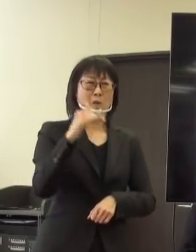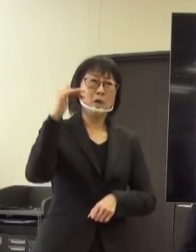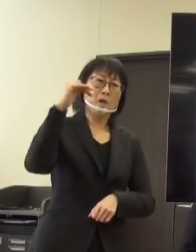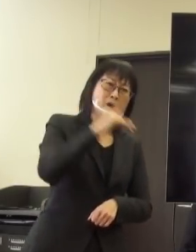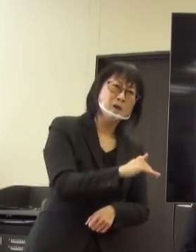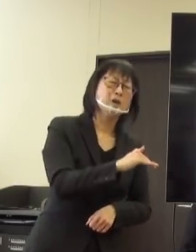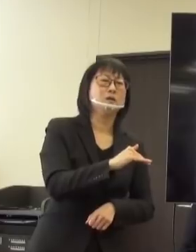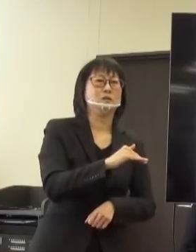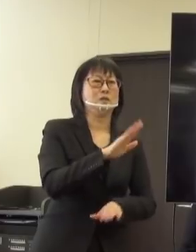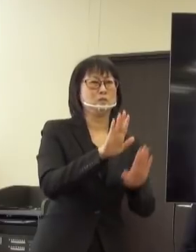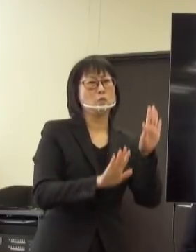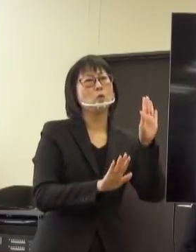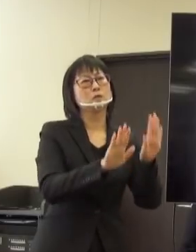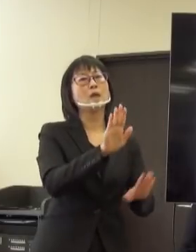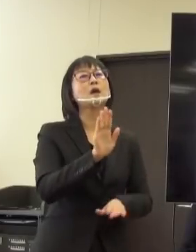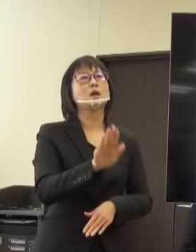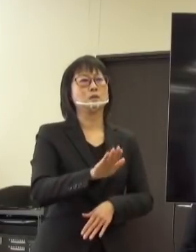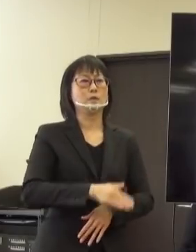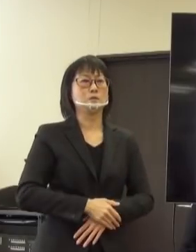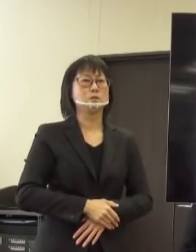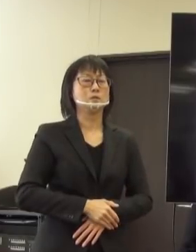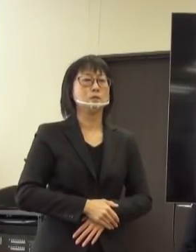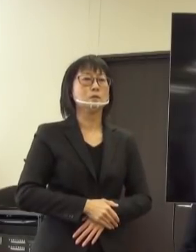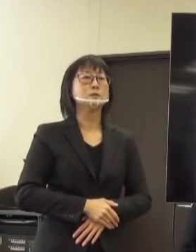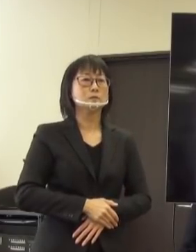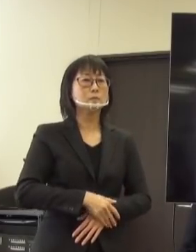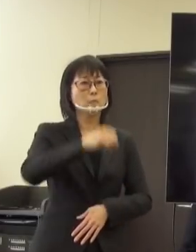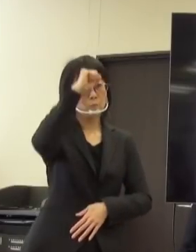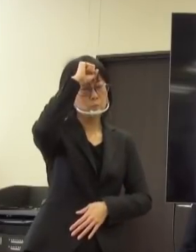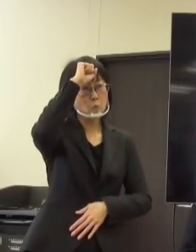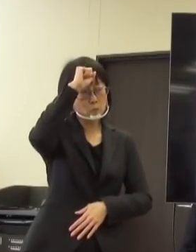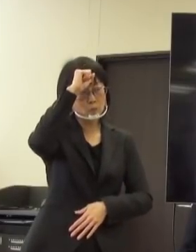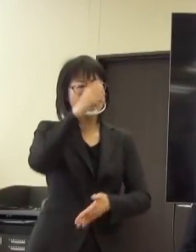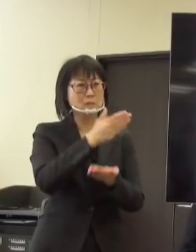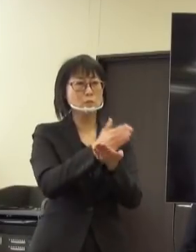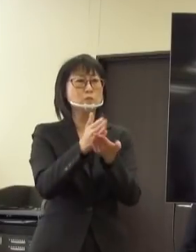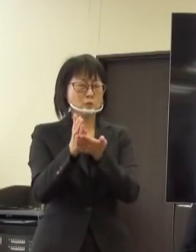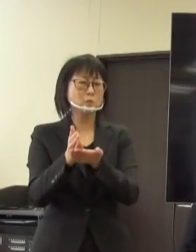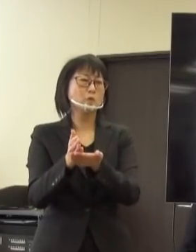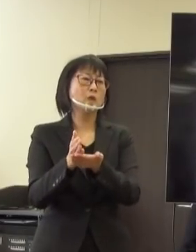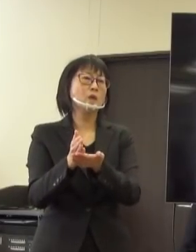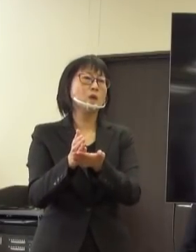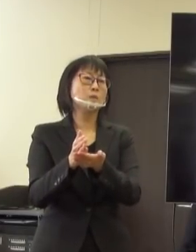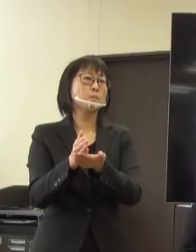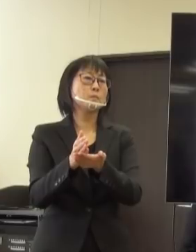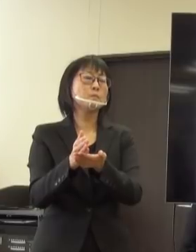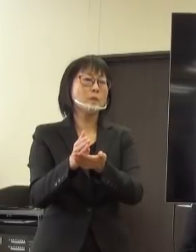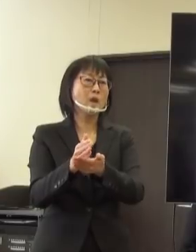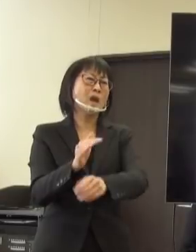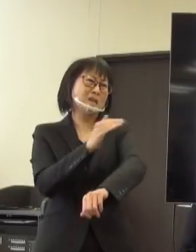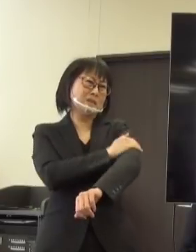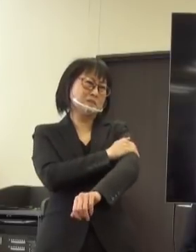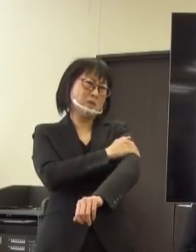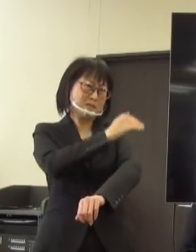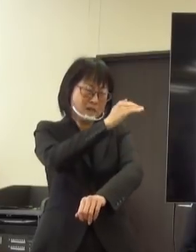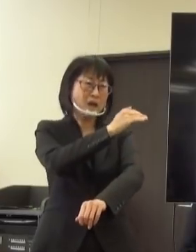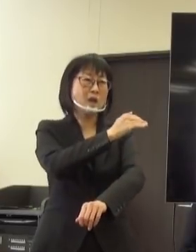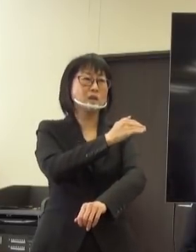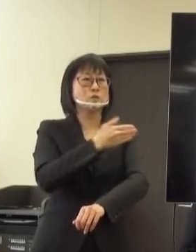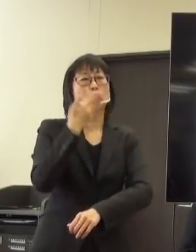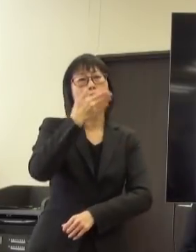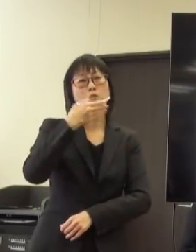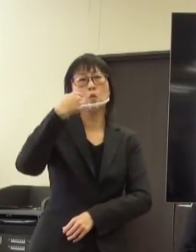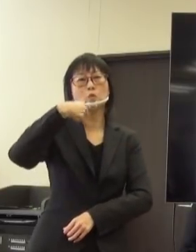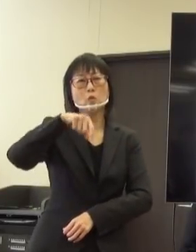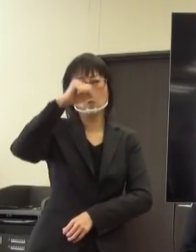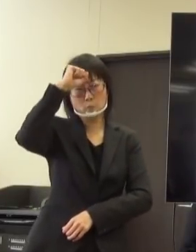その中でも高血圧と糖尿病、これはちょっと要注意ですね。これ2